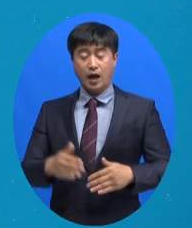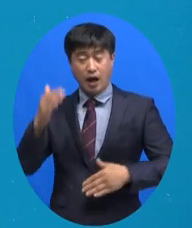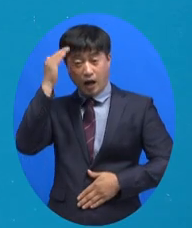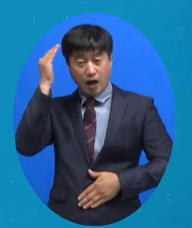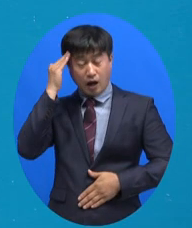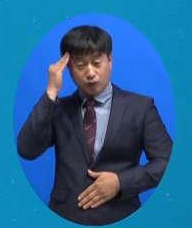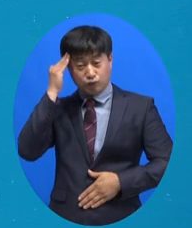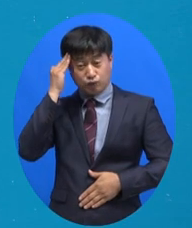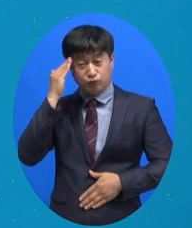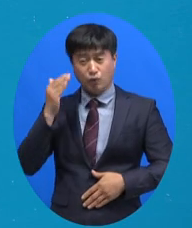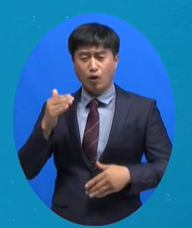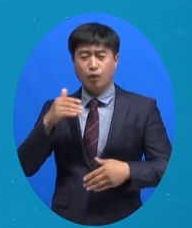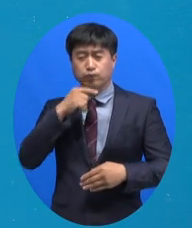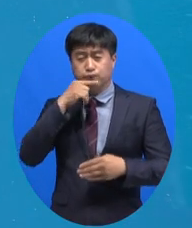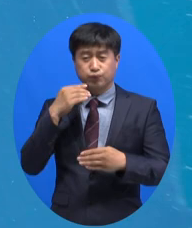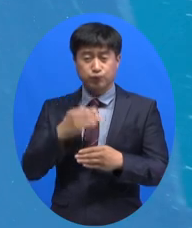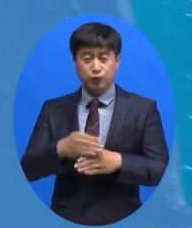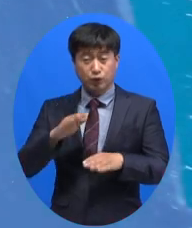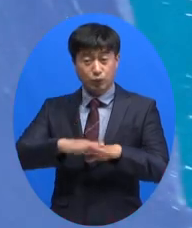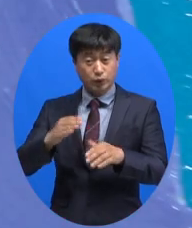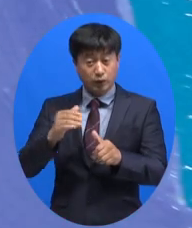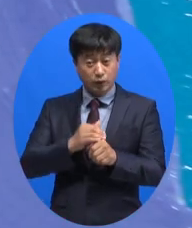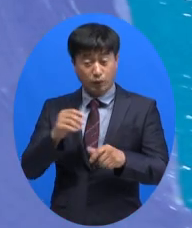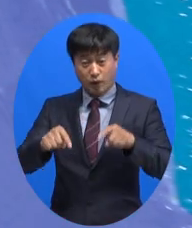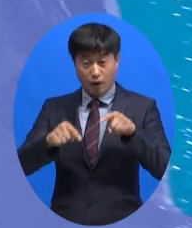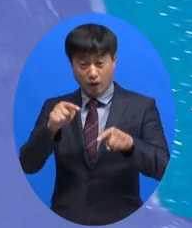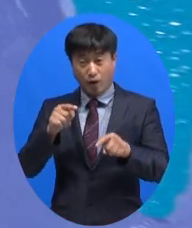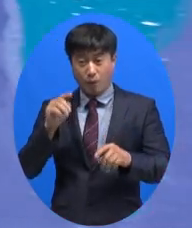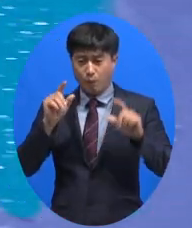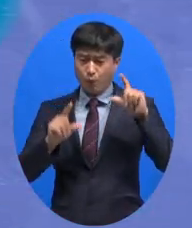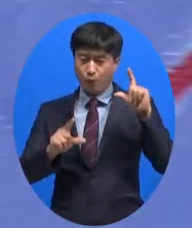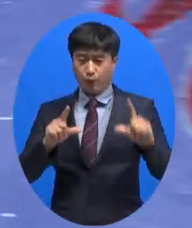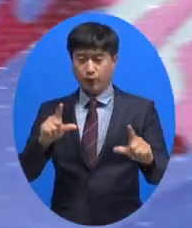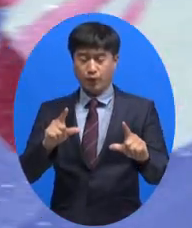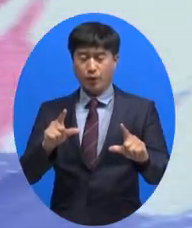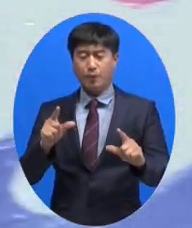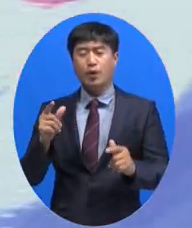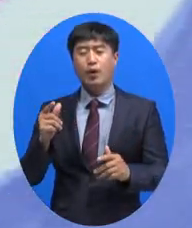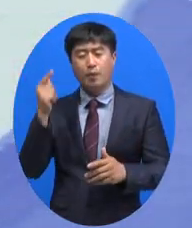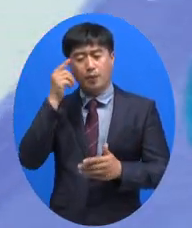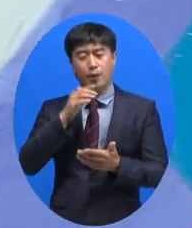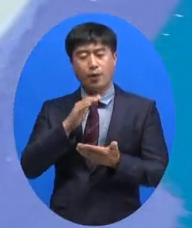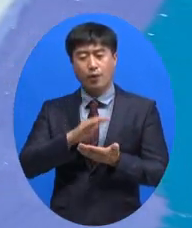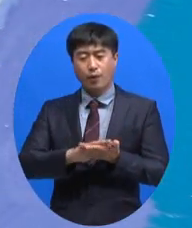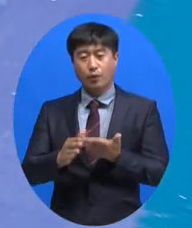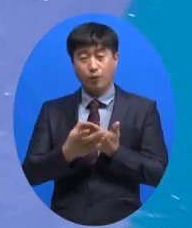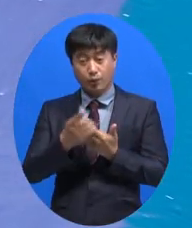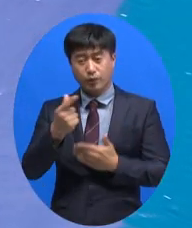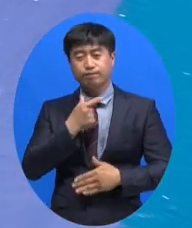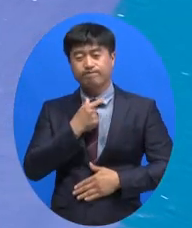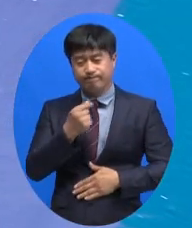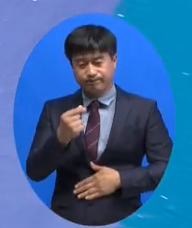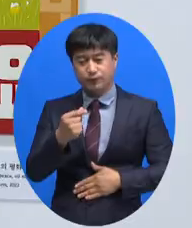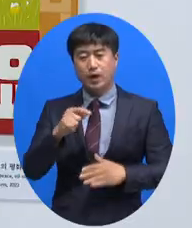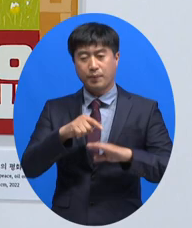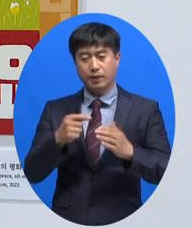남북의 소년과 소녀가 함께 손잡고 나아가는 모습에는 평화통일의 간절한 염원이 담겨 있습니다